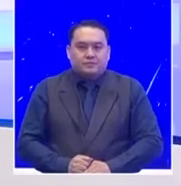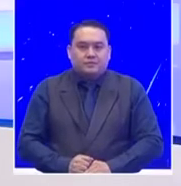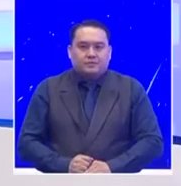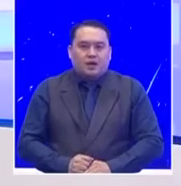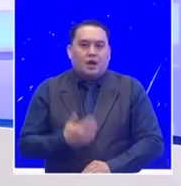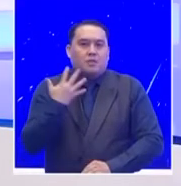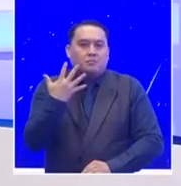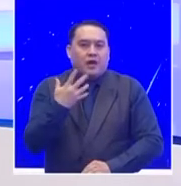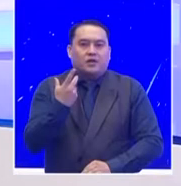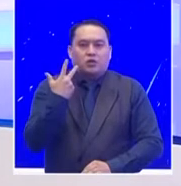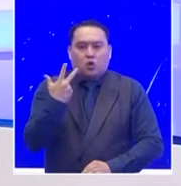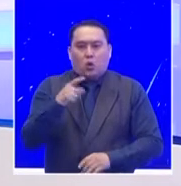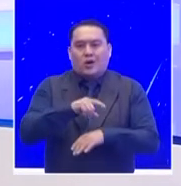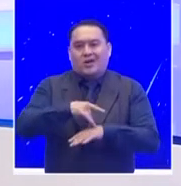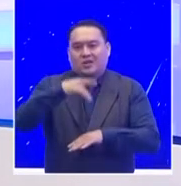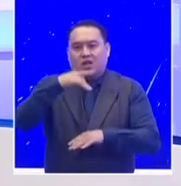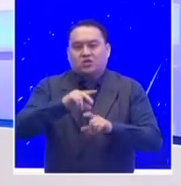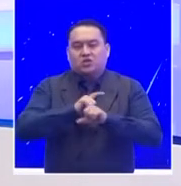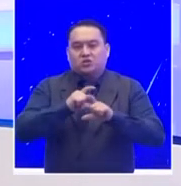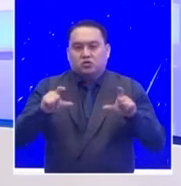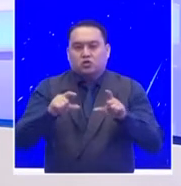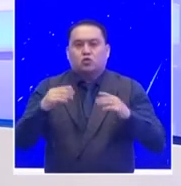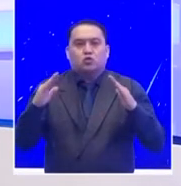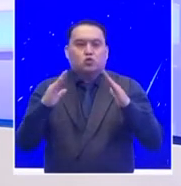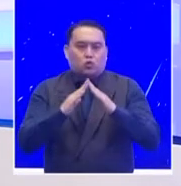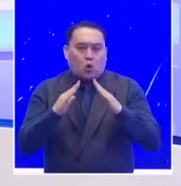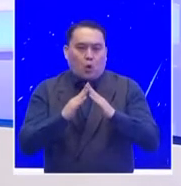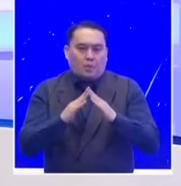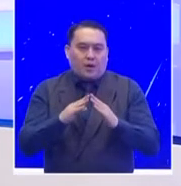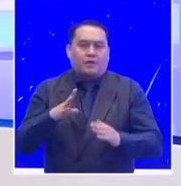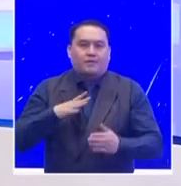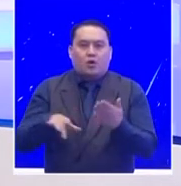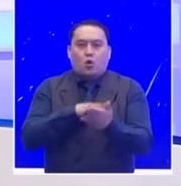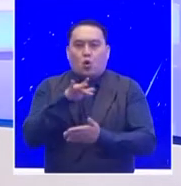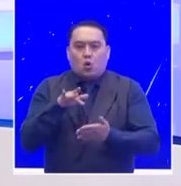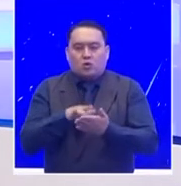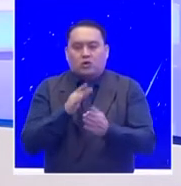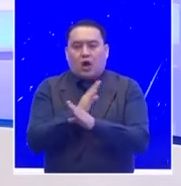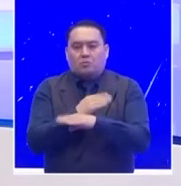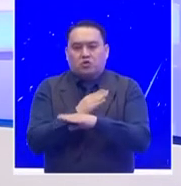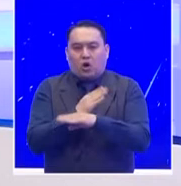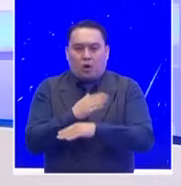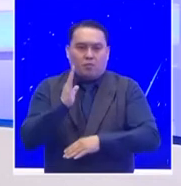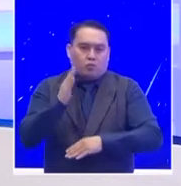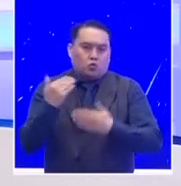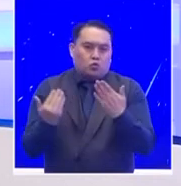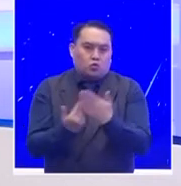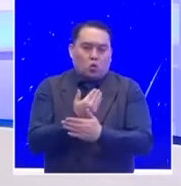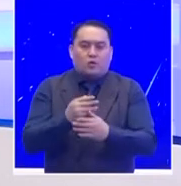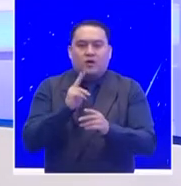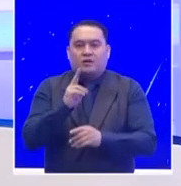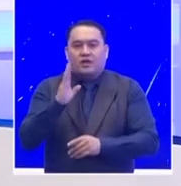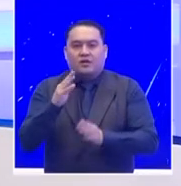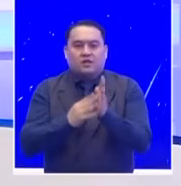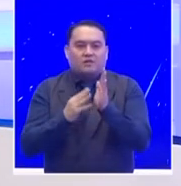Еще 5 трехэтажных многоквартирных домов возводятся в комплексе «Балу-Люкс» города Капшигай. Ожидается, что новоселье отметят